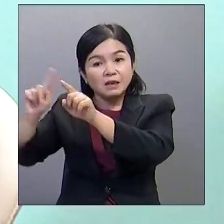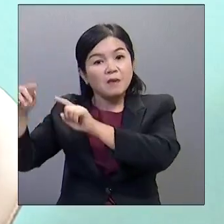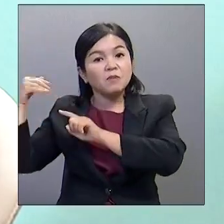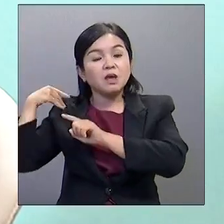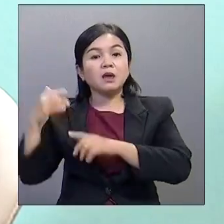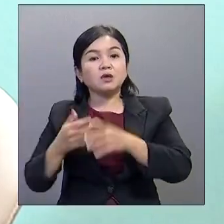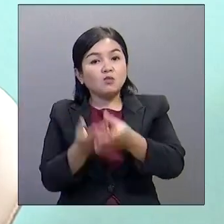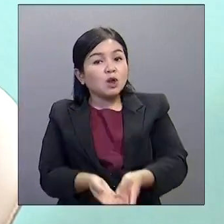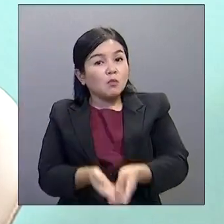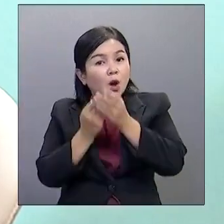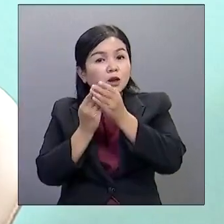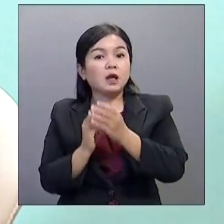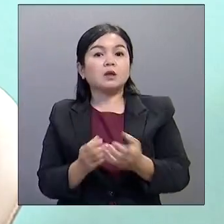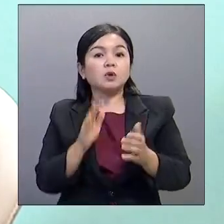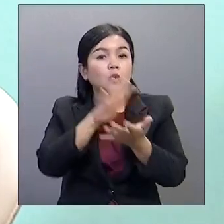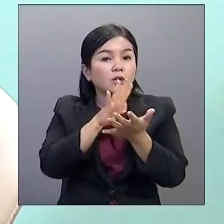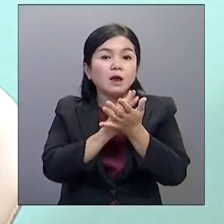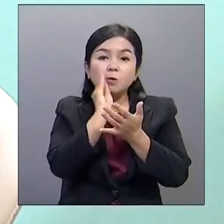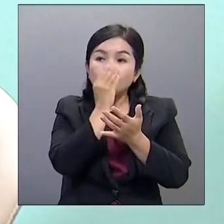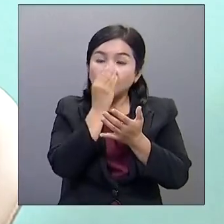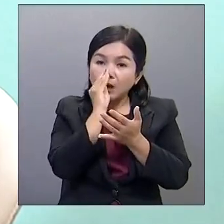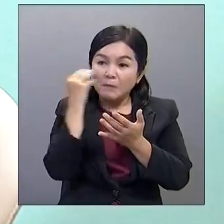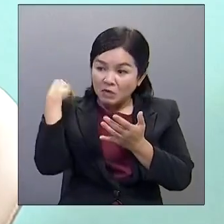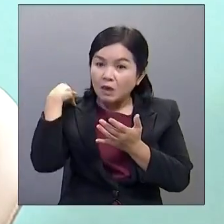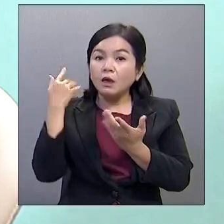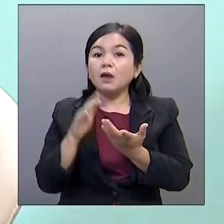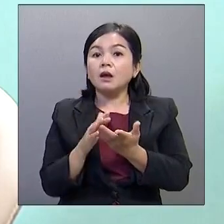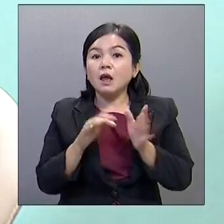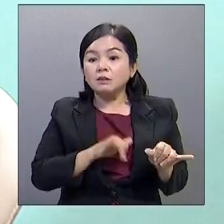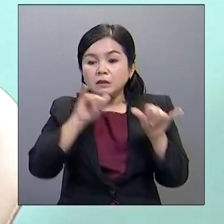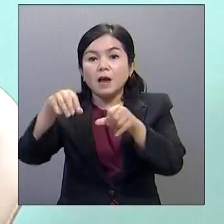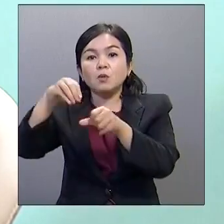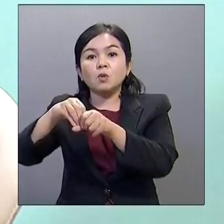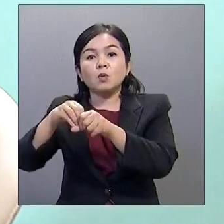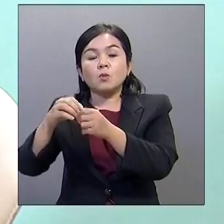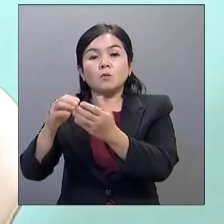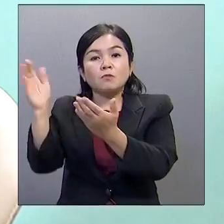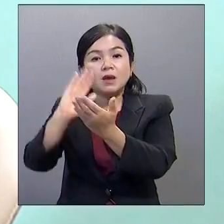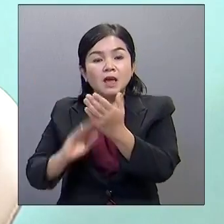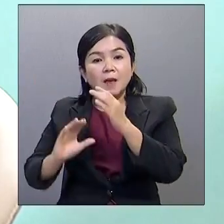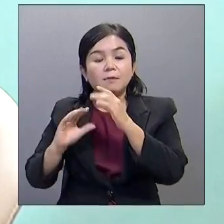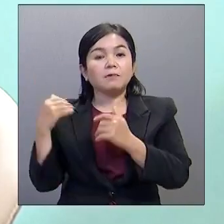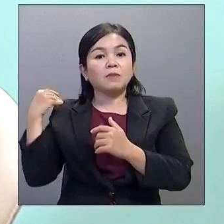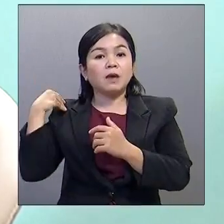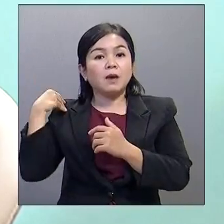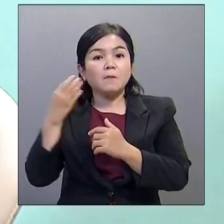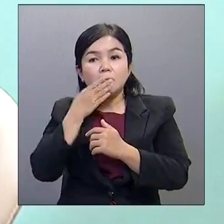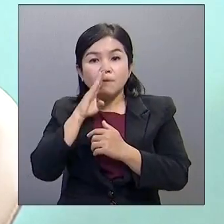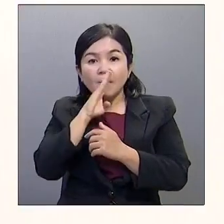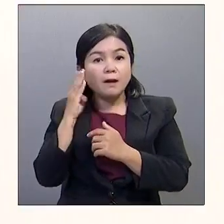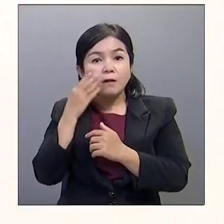น้องๆวอลเลย์บอลสวนกุหลาบกับทางด้านของนครนนท์ไปเล่นให้ลีกบัลแกเรียพรีเมียร์ลีกค่ะไปเล่นในใช่ค่ะคัช